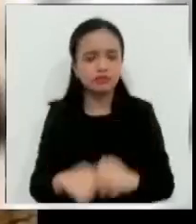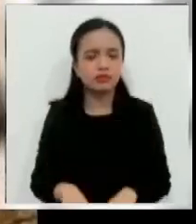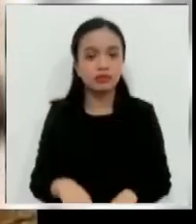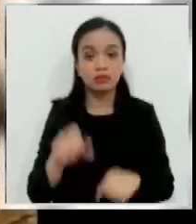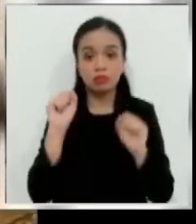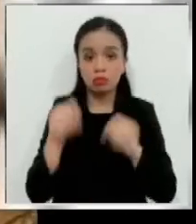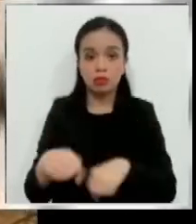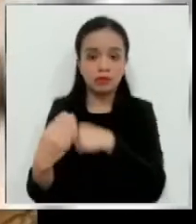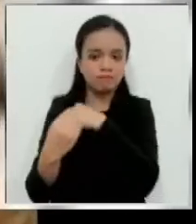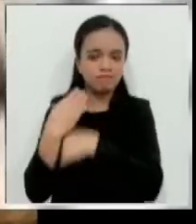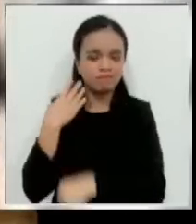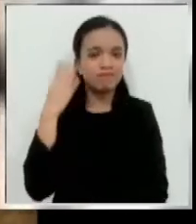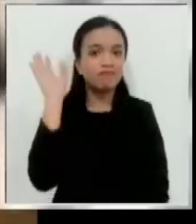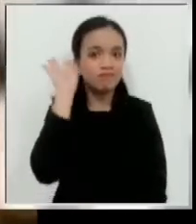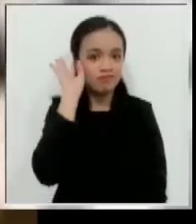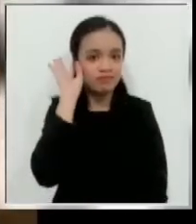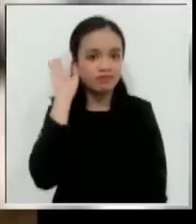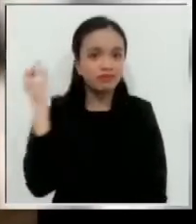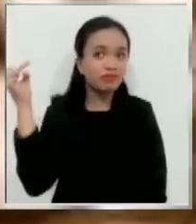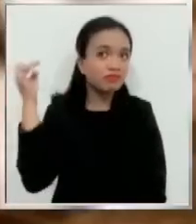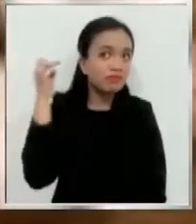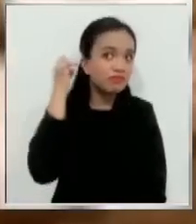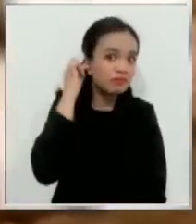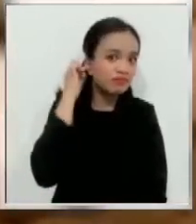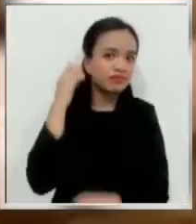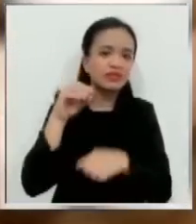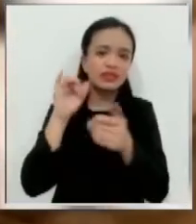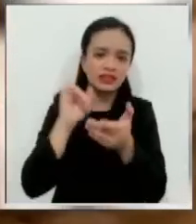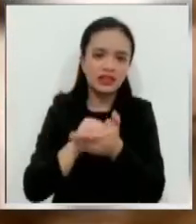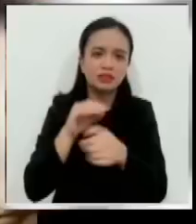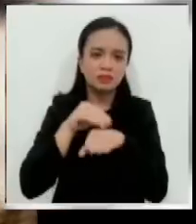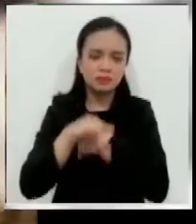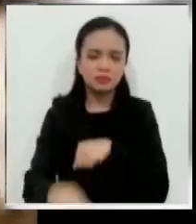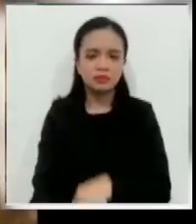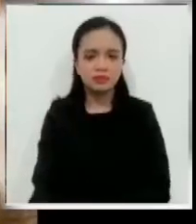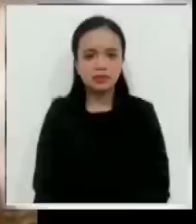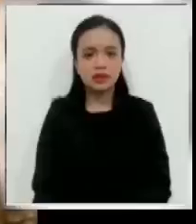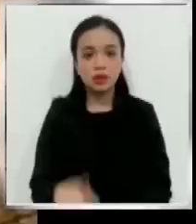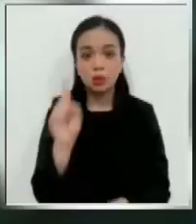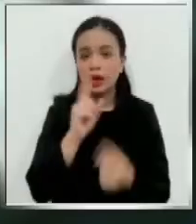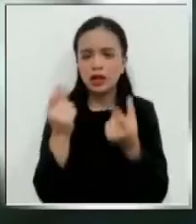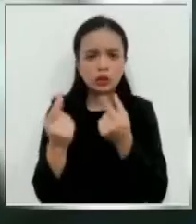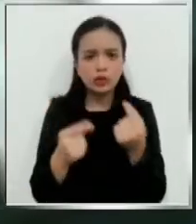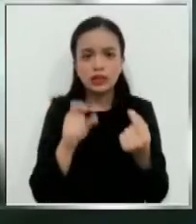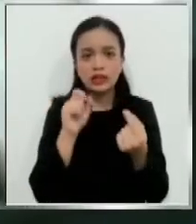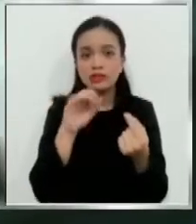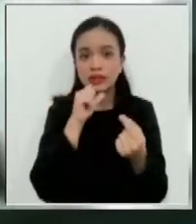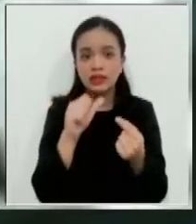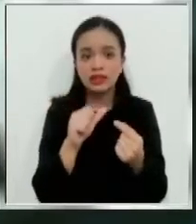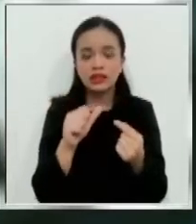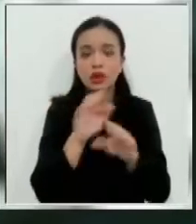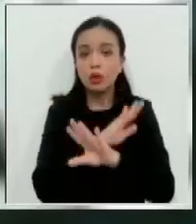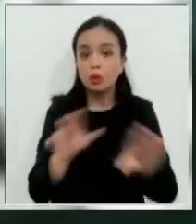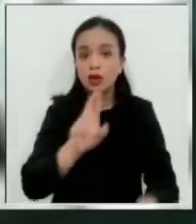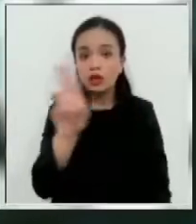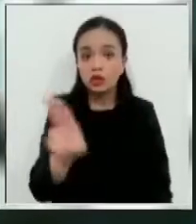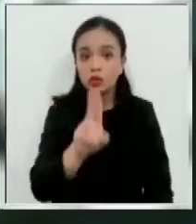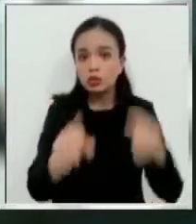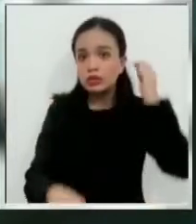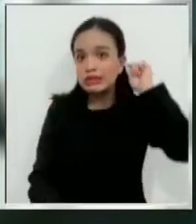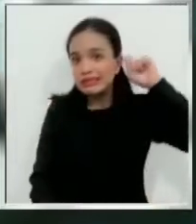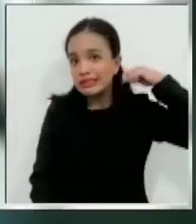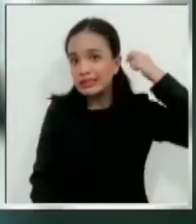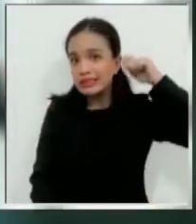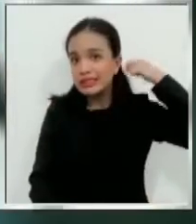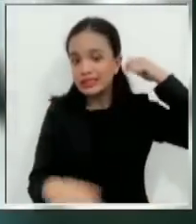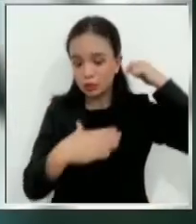natin. Pumasok yung dala niyang bakterya, yun ang delikado. Ano naman ang dapat gawin kapag ito'y nangyari? Huwag gagamit ng cotton buds o anumang instrumentong ipapasok sa